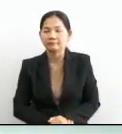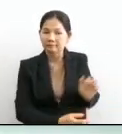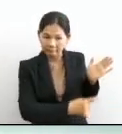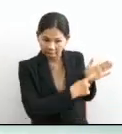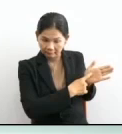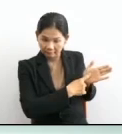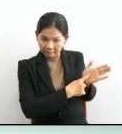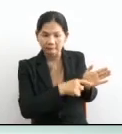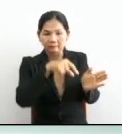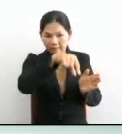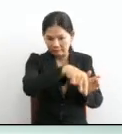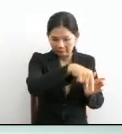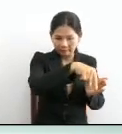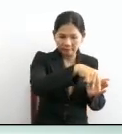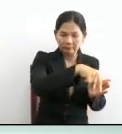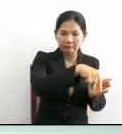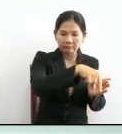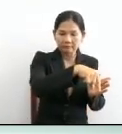chẳng cỏ